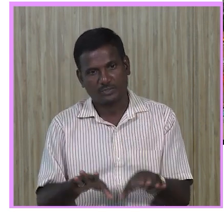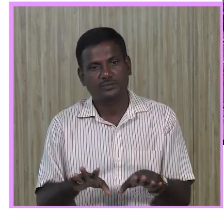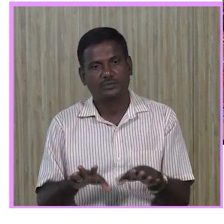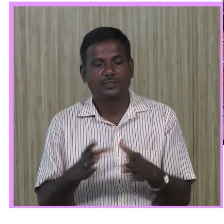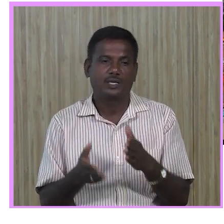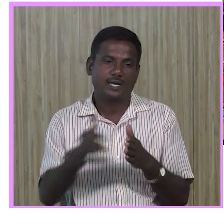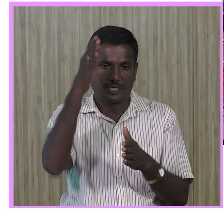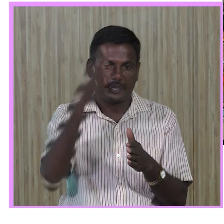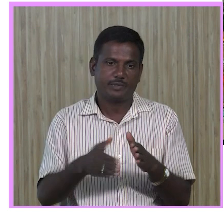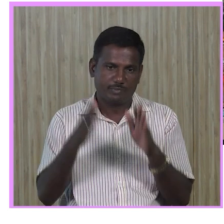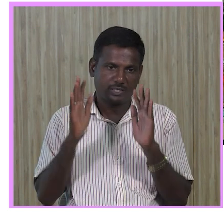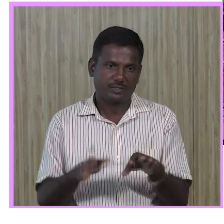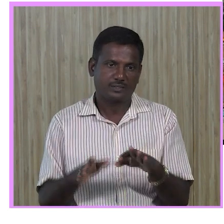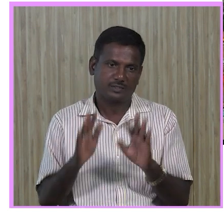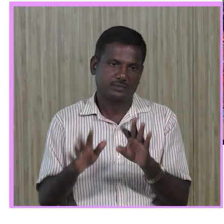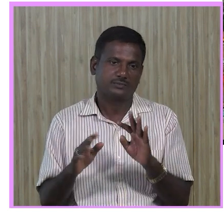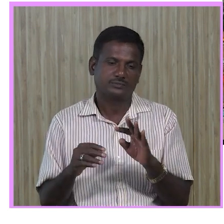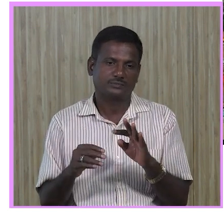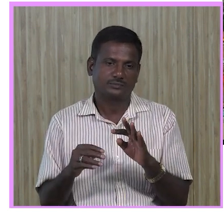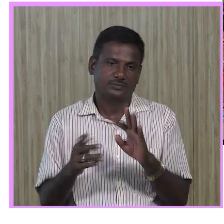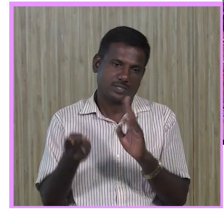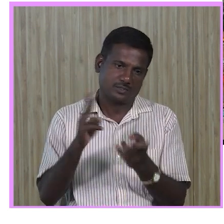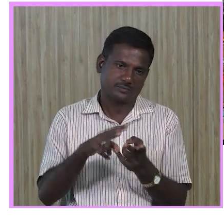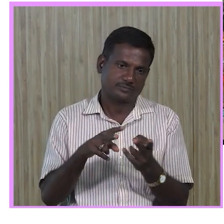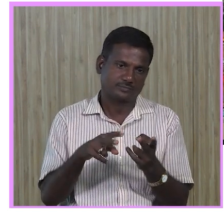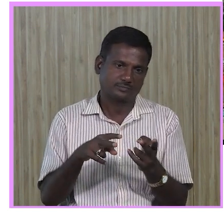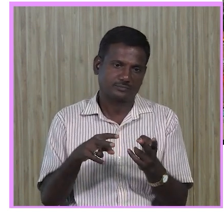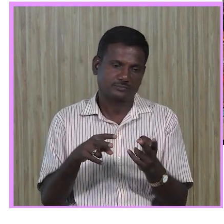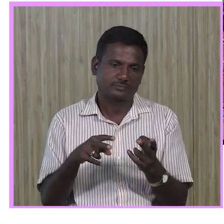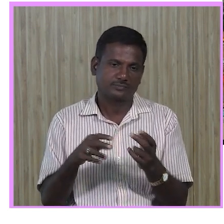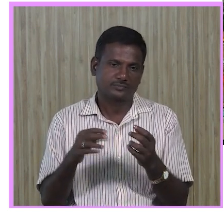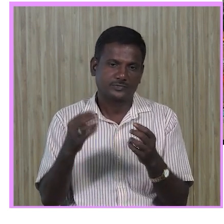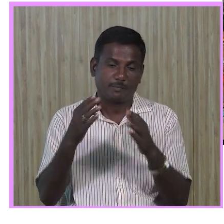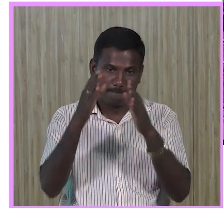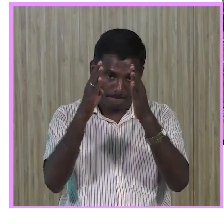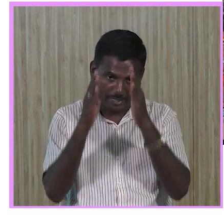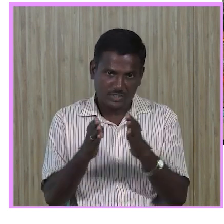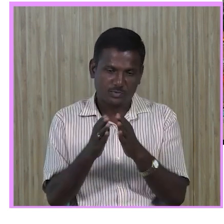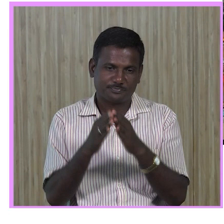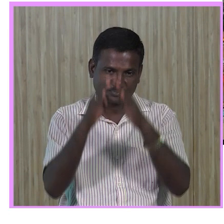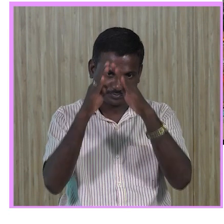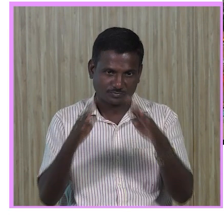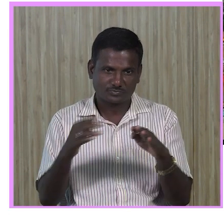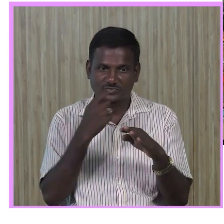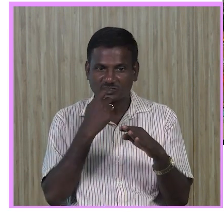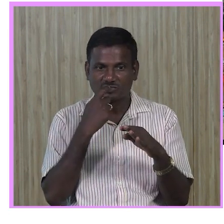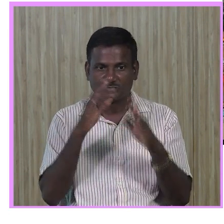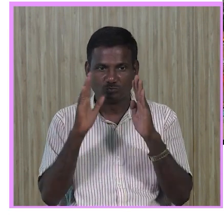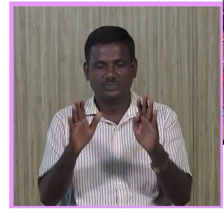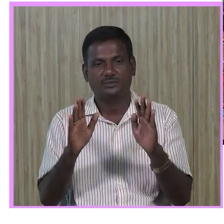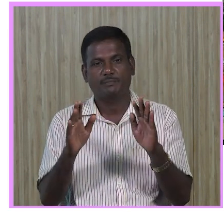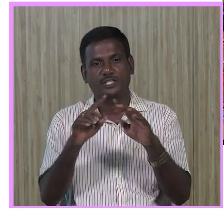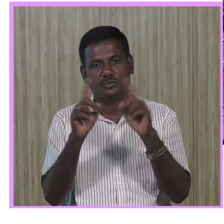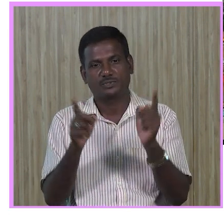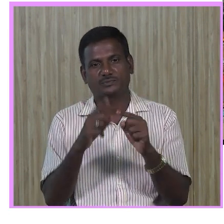அந்த கட்டமைப்பு இருக்குங்களா. அதுக்கு அடுத்ததாக சொன்னேன் பனிச்சுமை அமைப்பு, அந்த வெள்ளை கலர் கீழே இருக்கு பார்த்தியா,